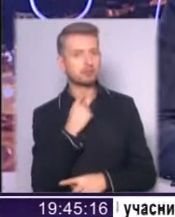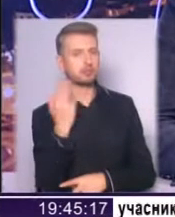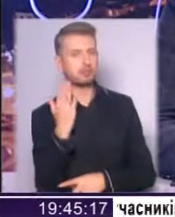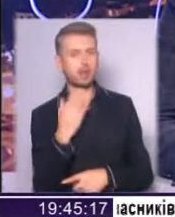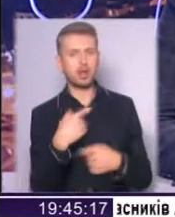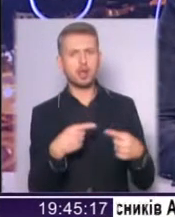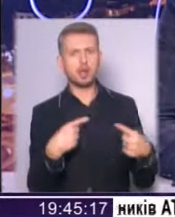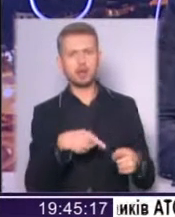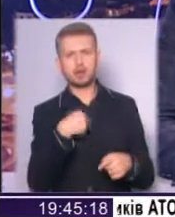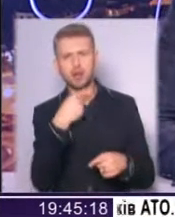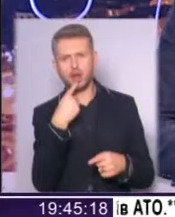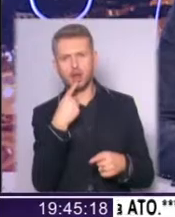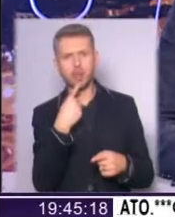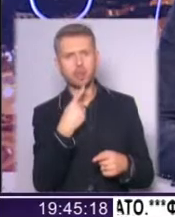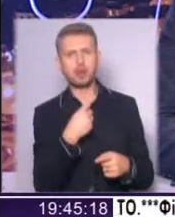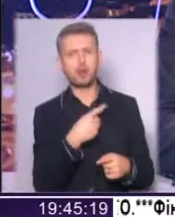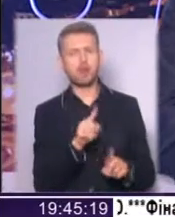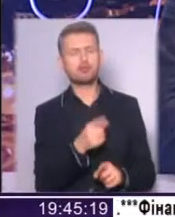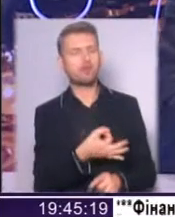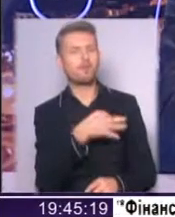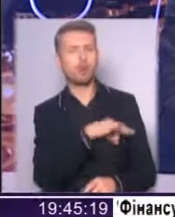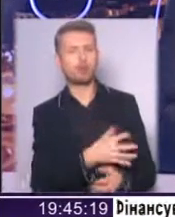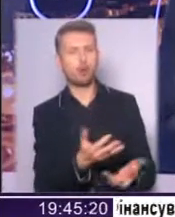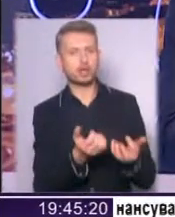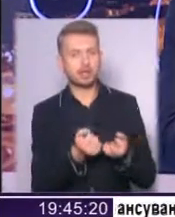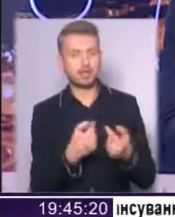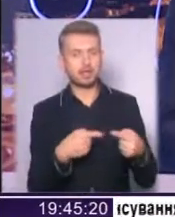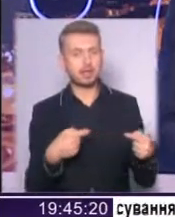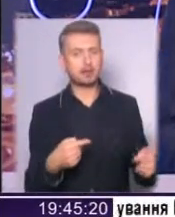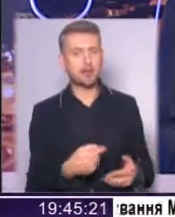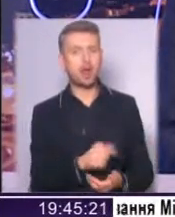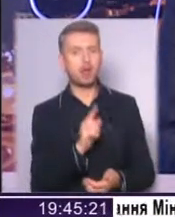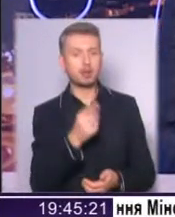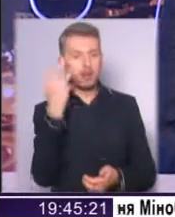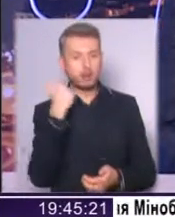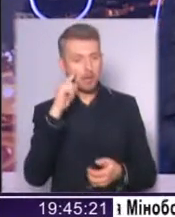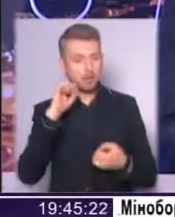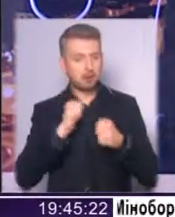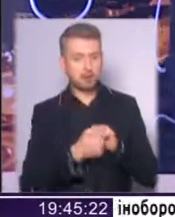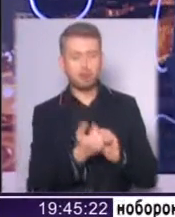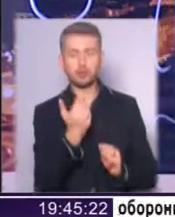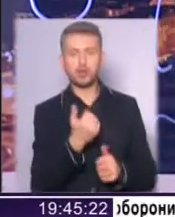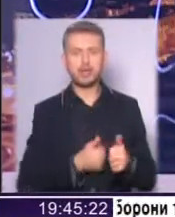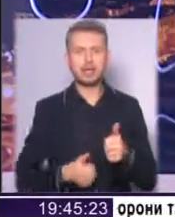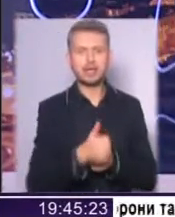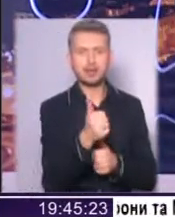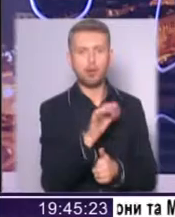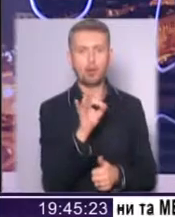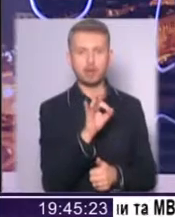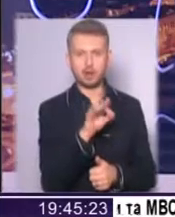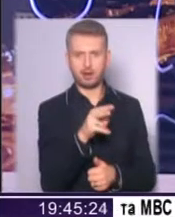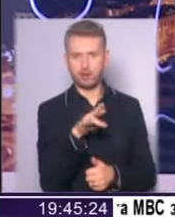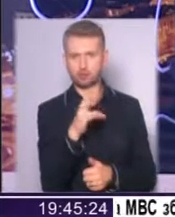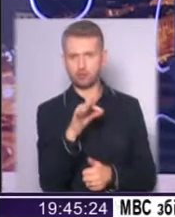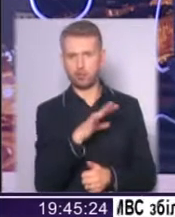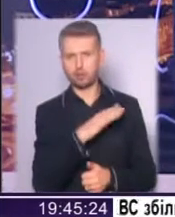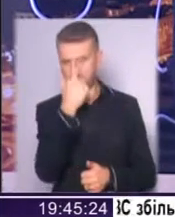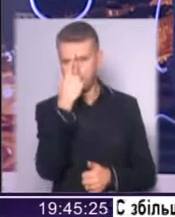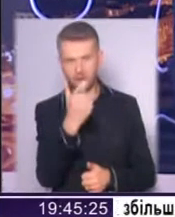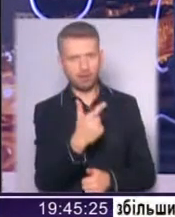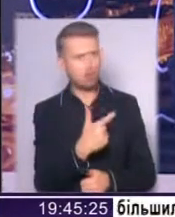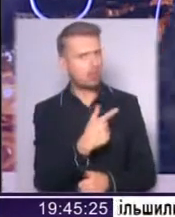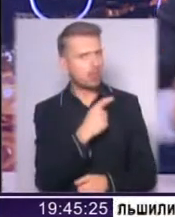які голосували за цей бюджет, в тому числі радикальна партія Ляшка, яка не входить в коаліцію,